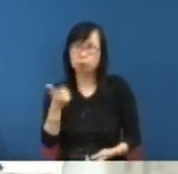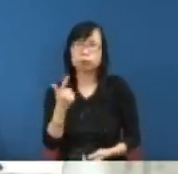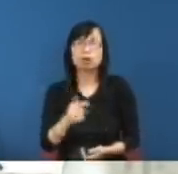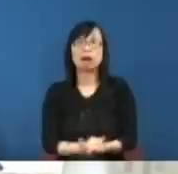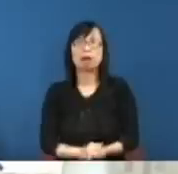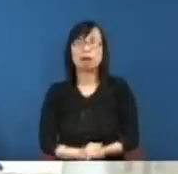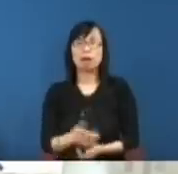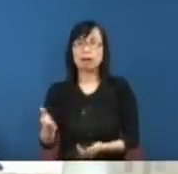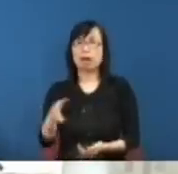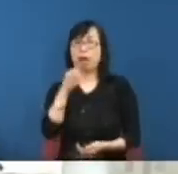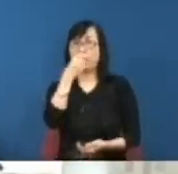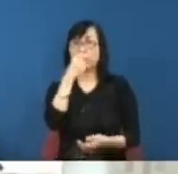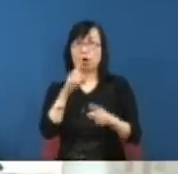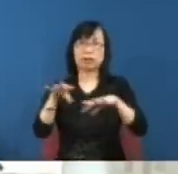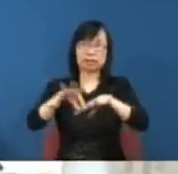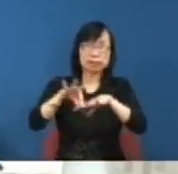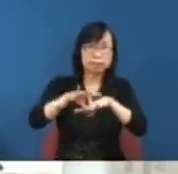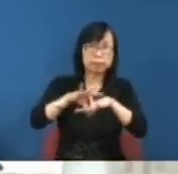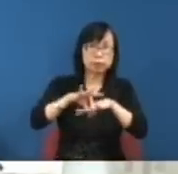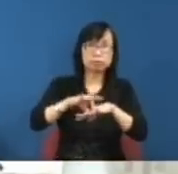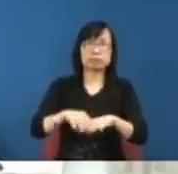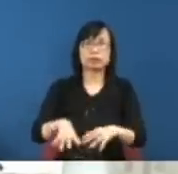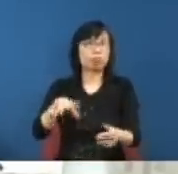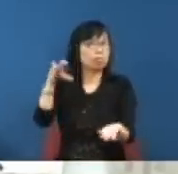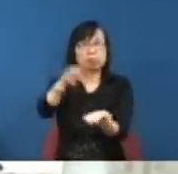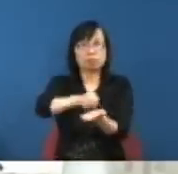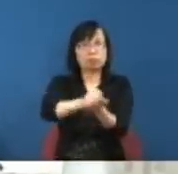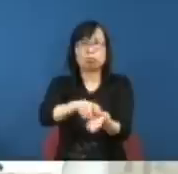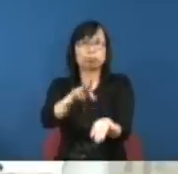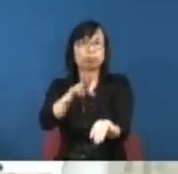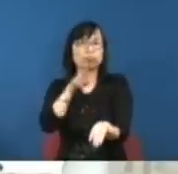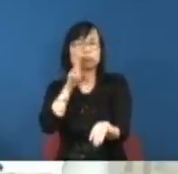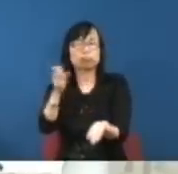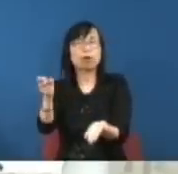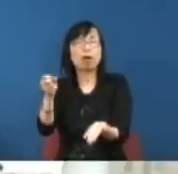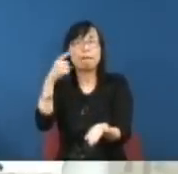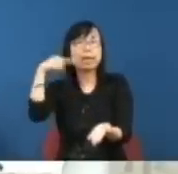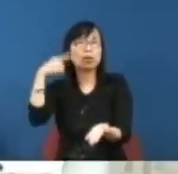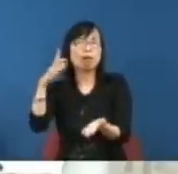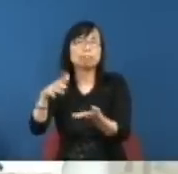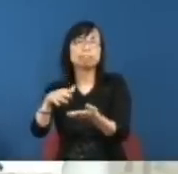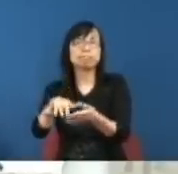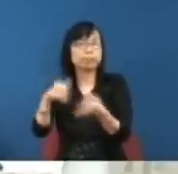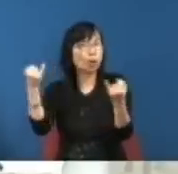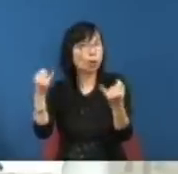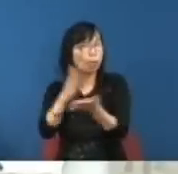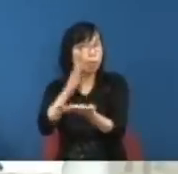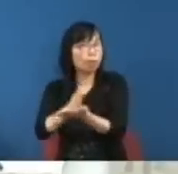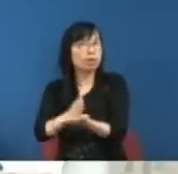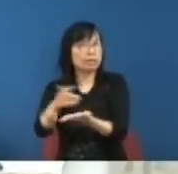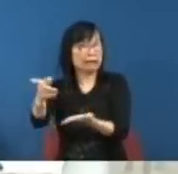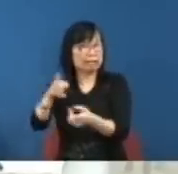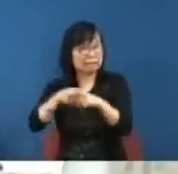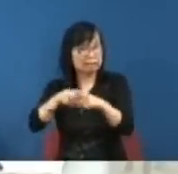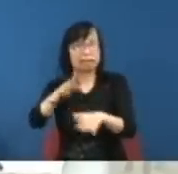嘅金融資本嘅壟斷咧，同美國嘅形態可能唔同，但係咧實質上係差唔多